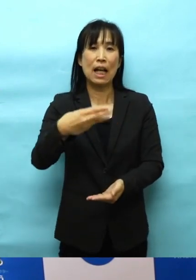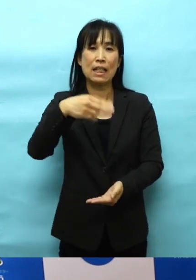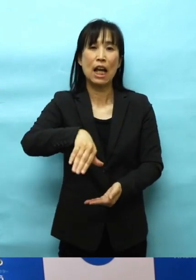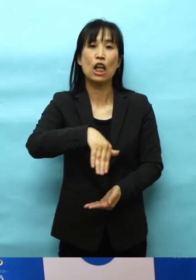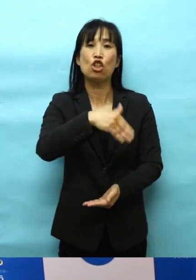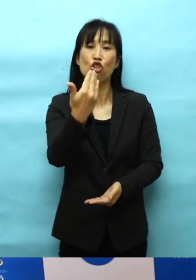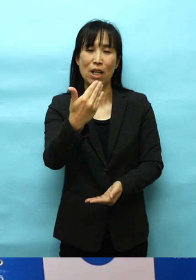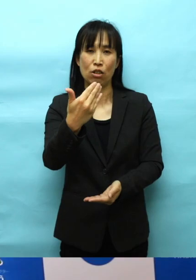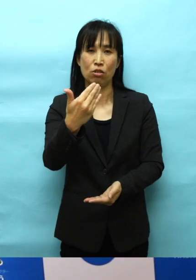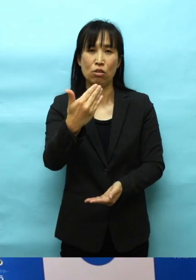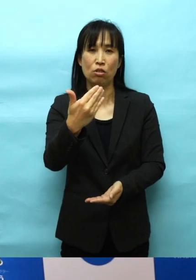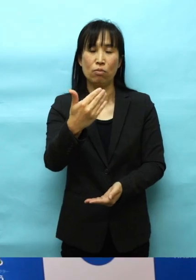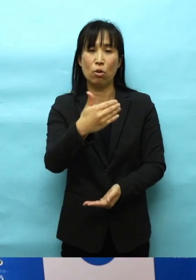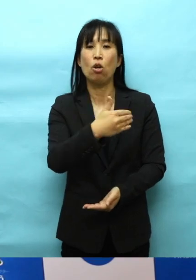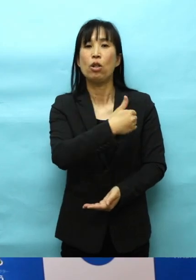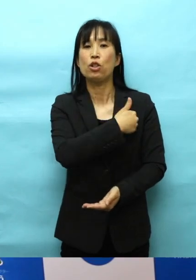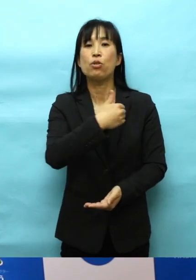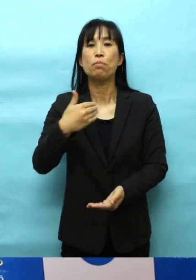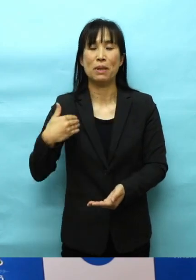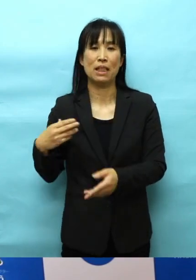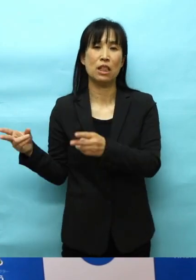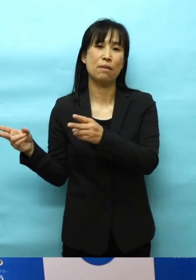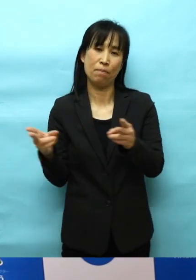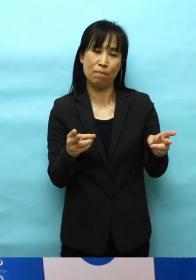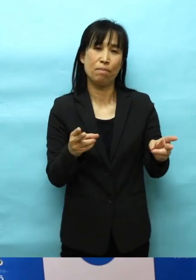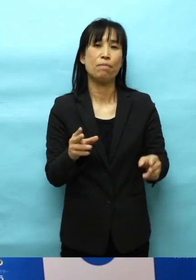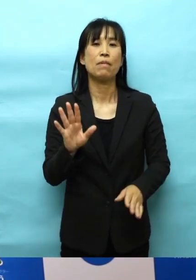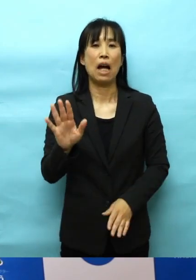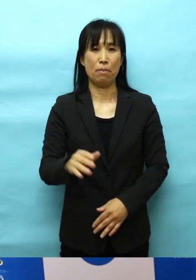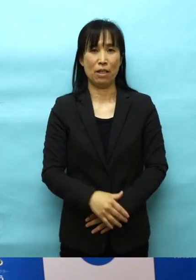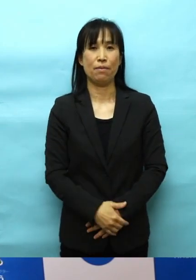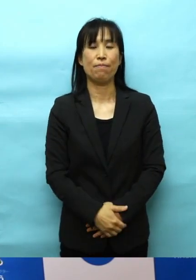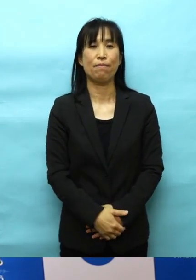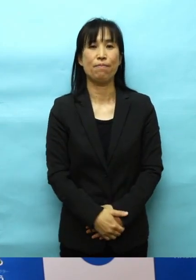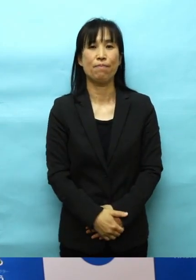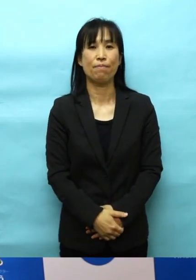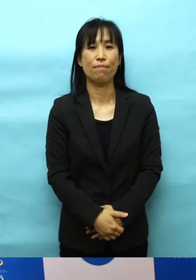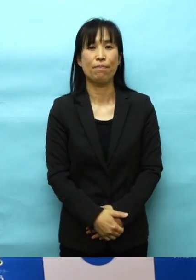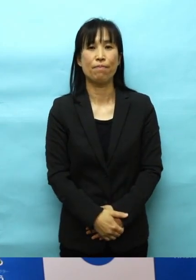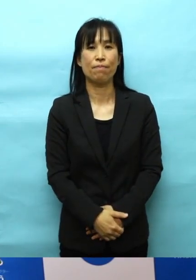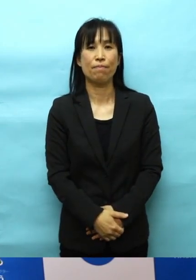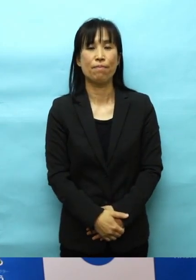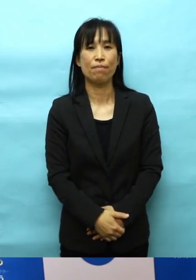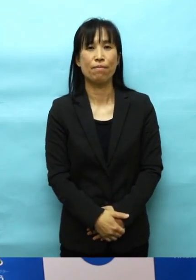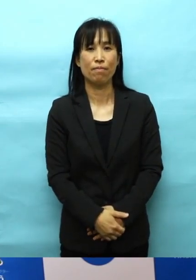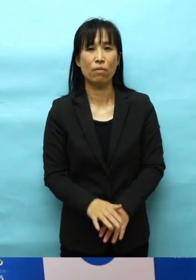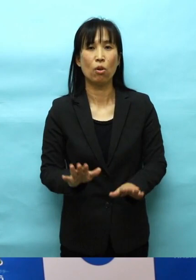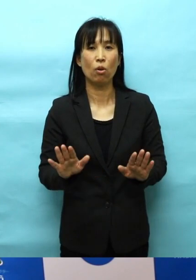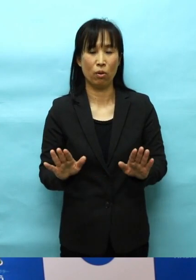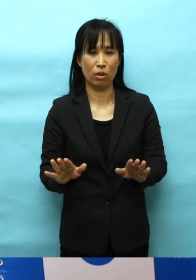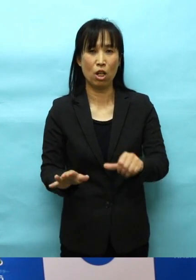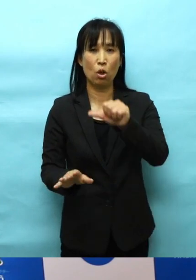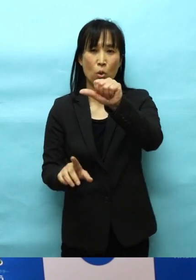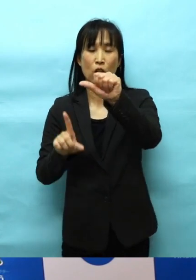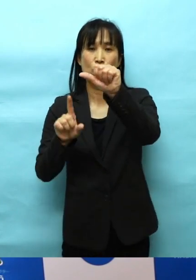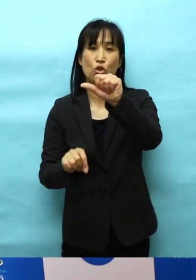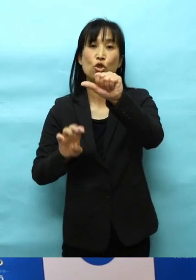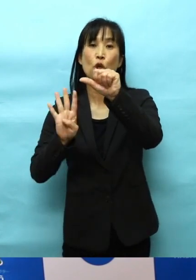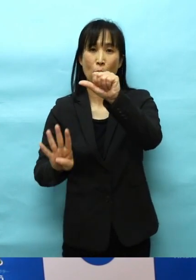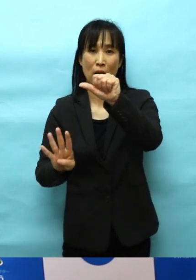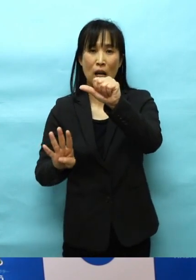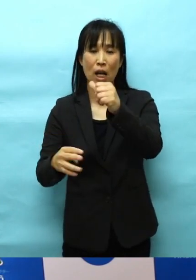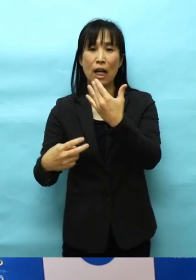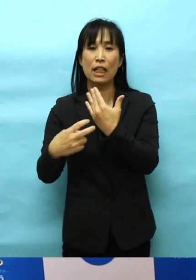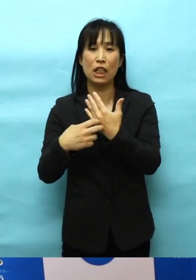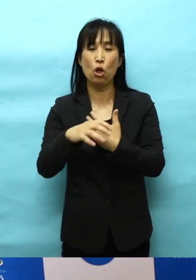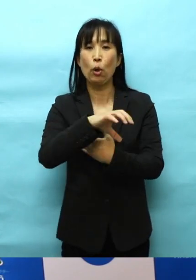える3900回分を用意できることとなりました。これにより、5月14日